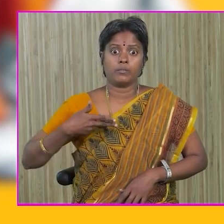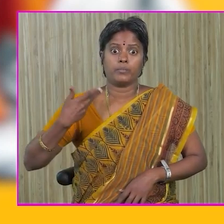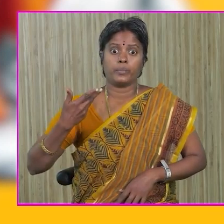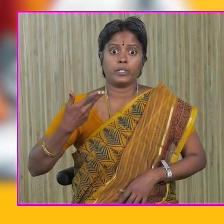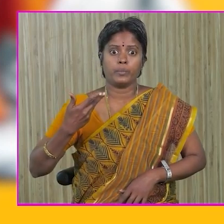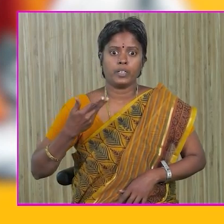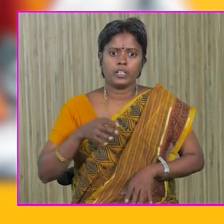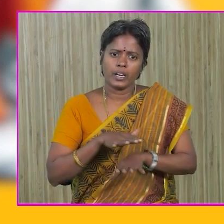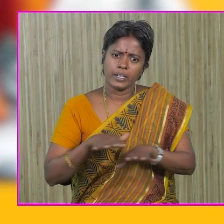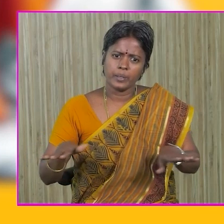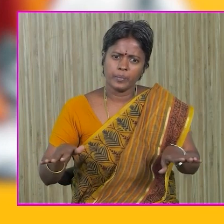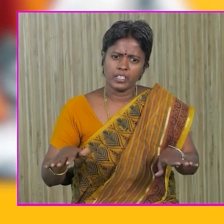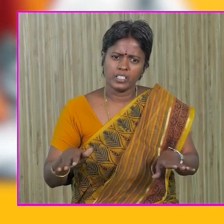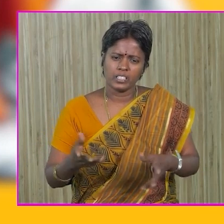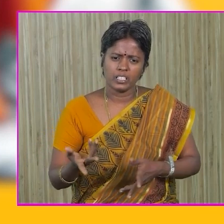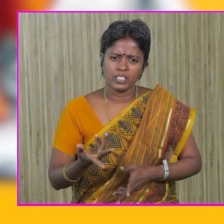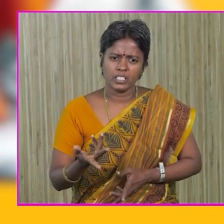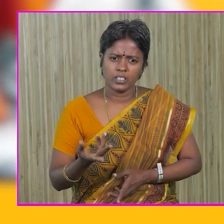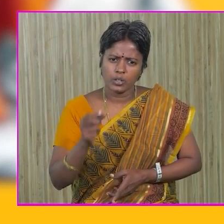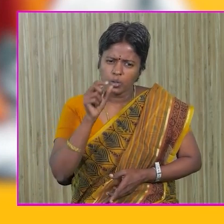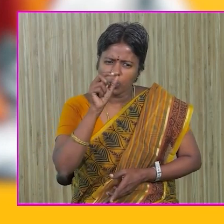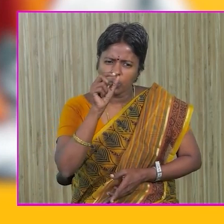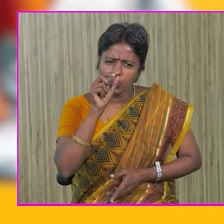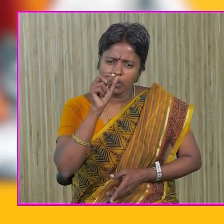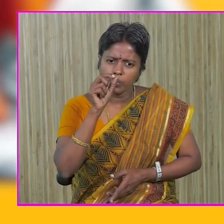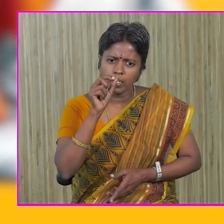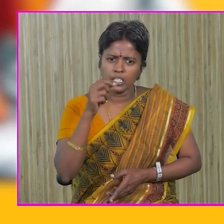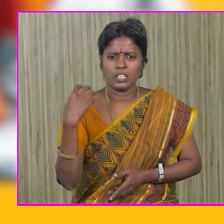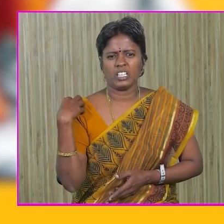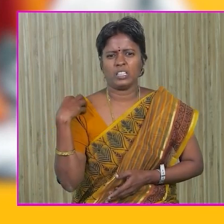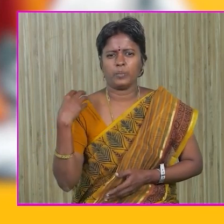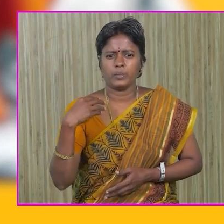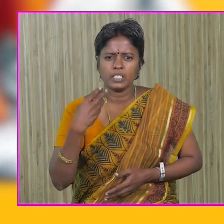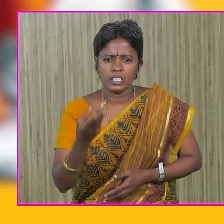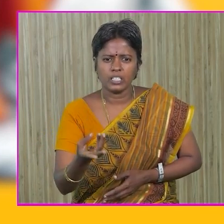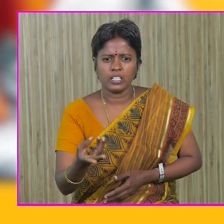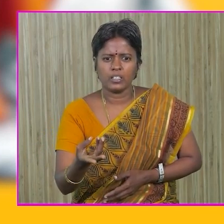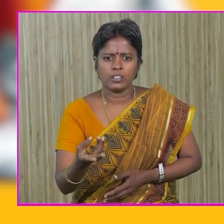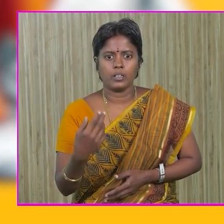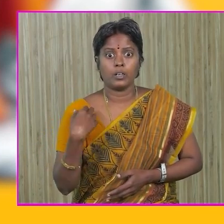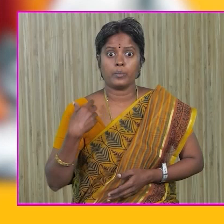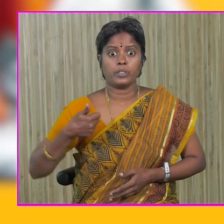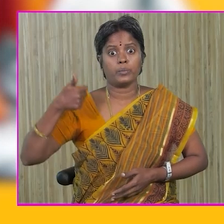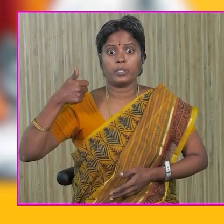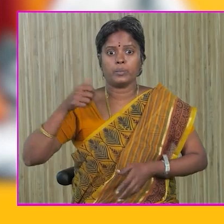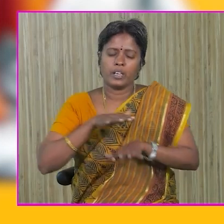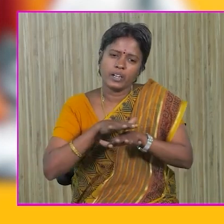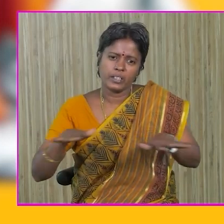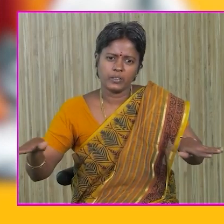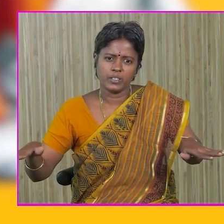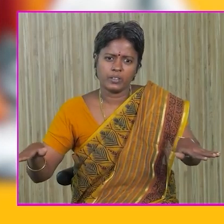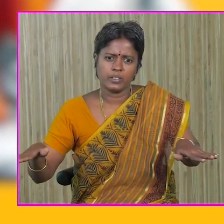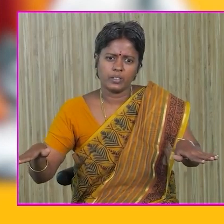எது? குன்றின் மணி அளவு தவறு செய்தாலும் நமது பெருமையை அழித்துவிடும். பணிவு